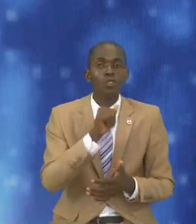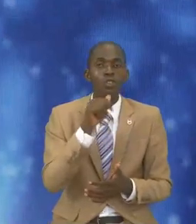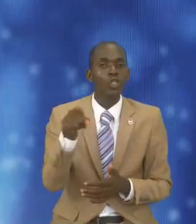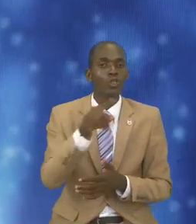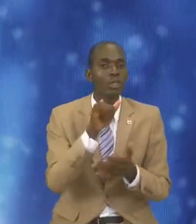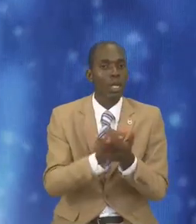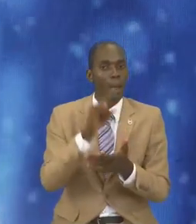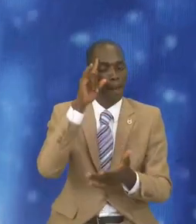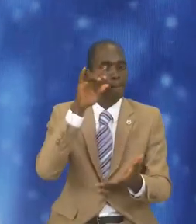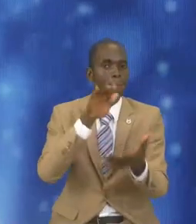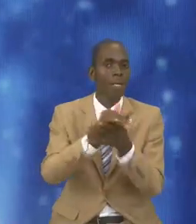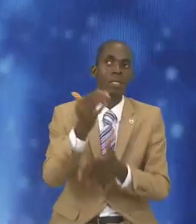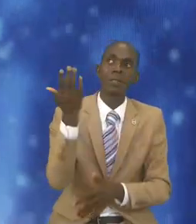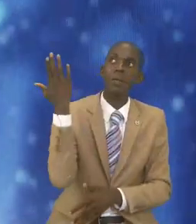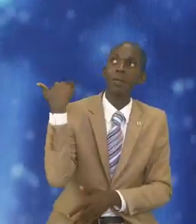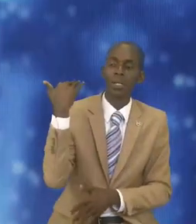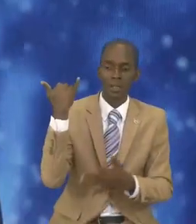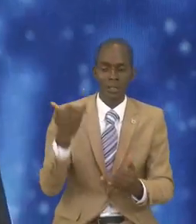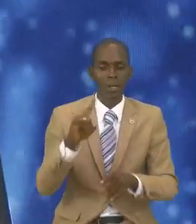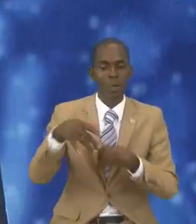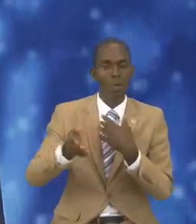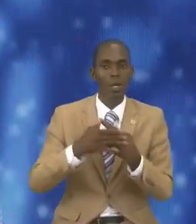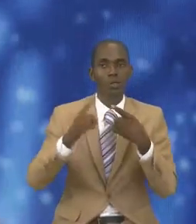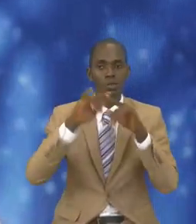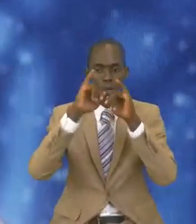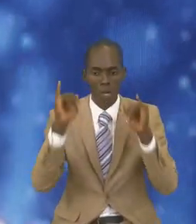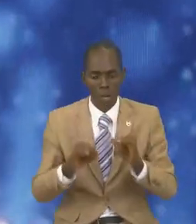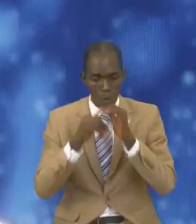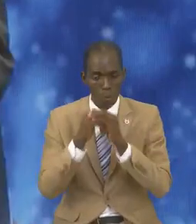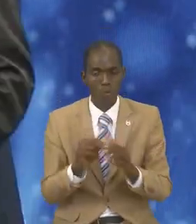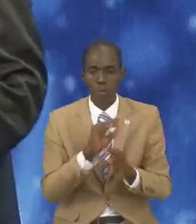cru par le passé et qui est retourné à l'idolâtrie